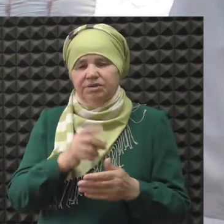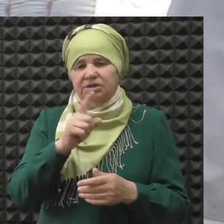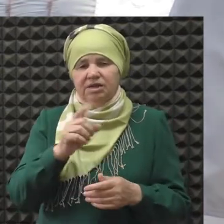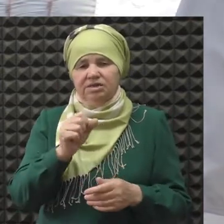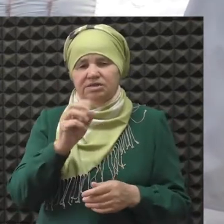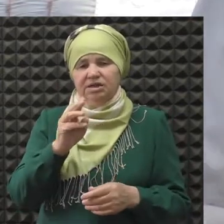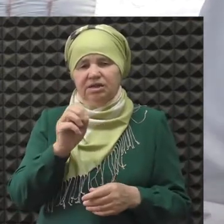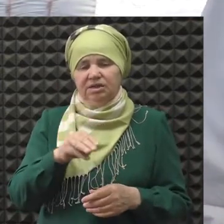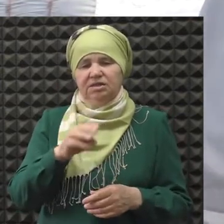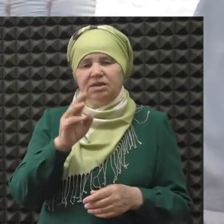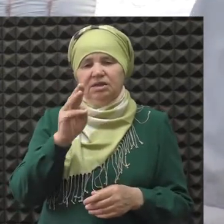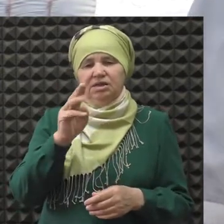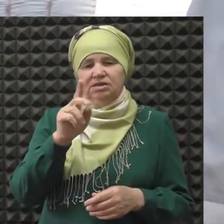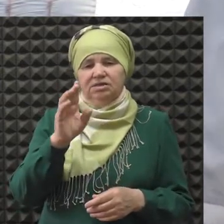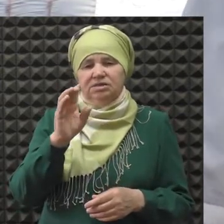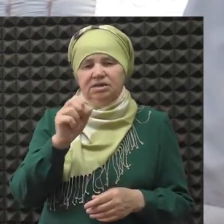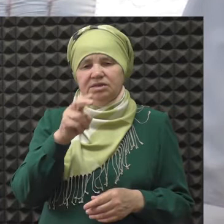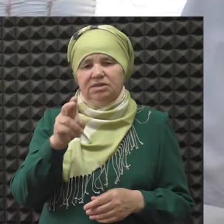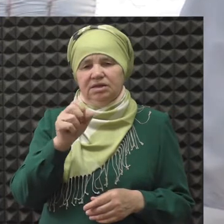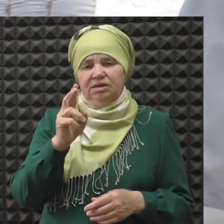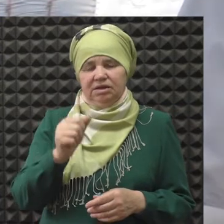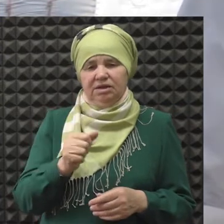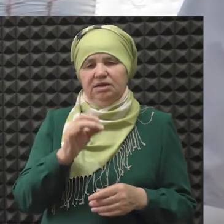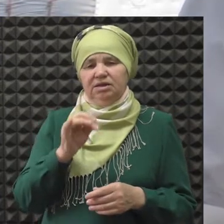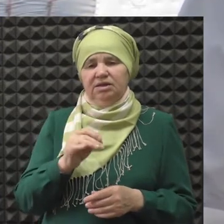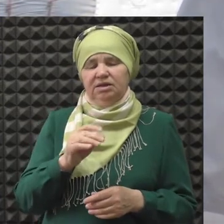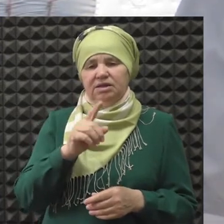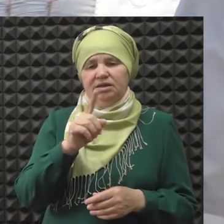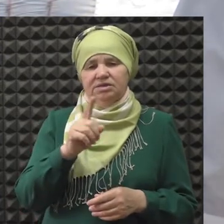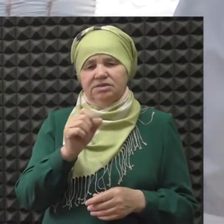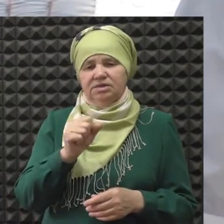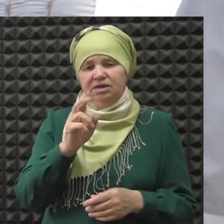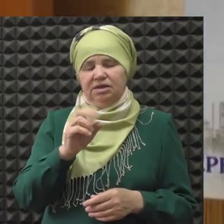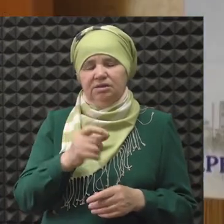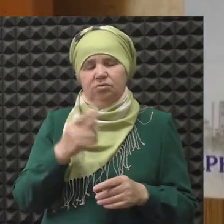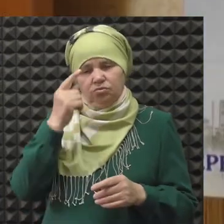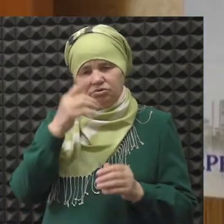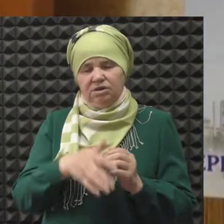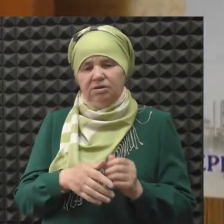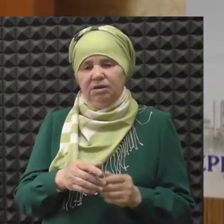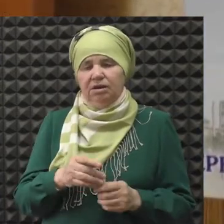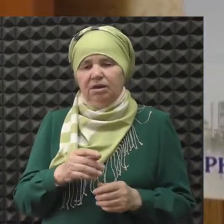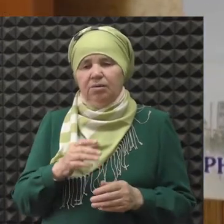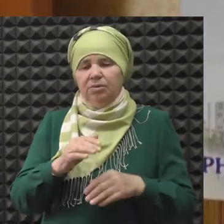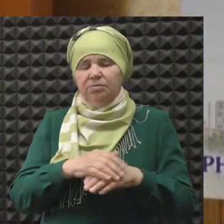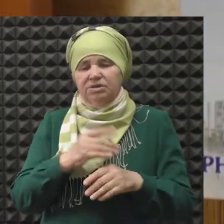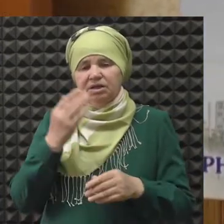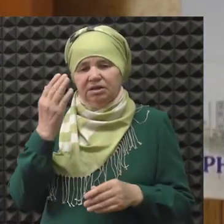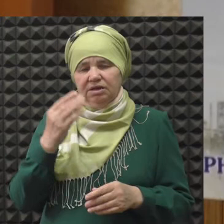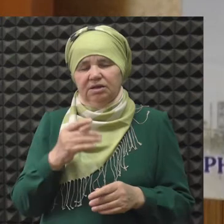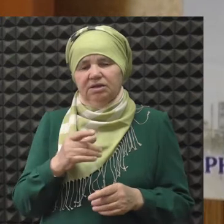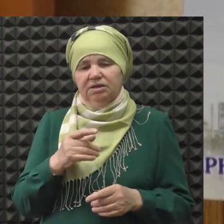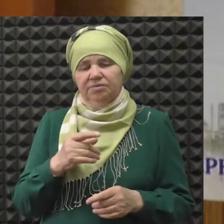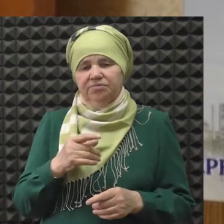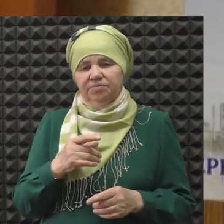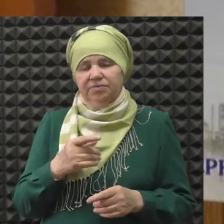и садаку фитр. Почему так считается предпочтительнее, узнаем у имама мечети Ярдам. По милости Всевышнего Аллаха, субханаху